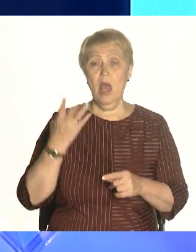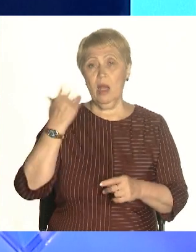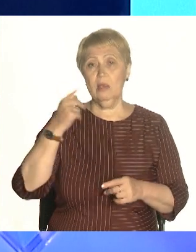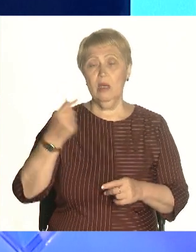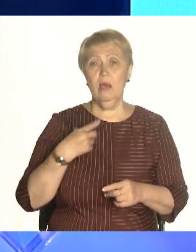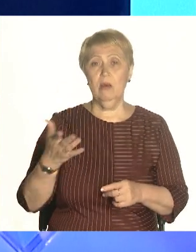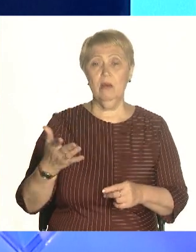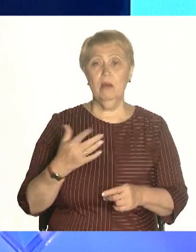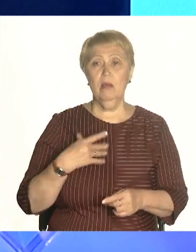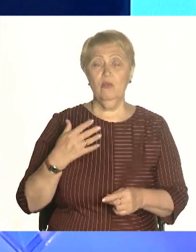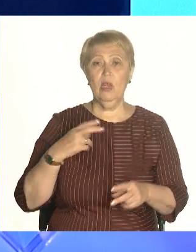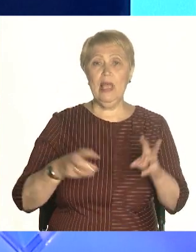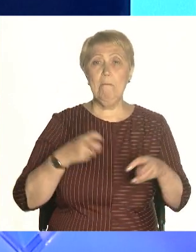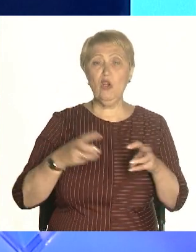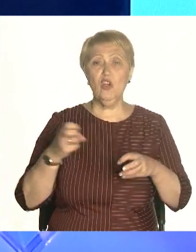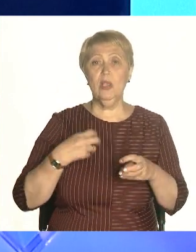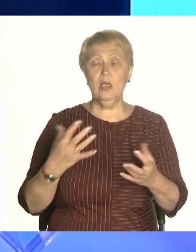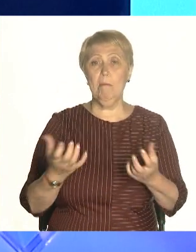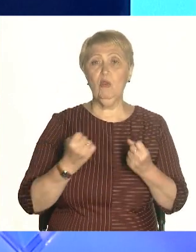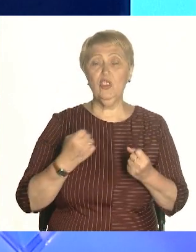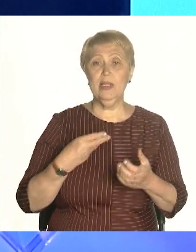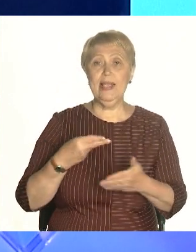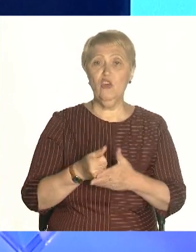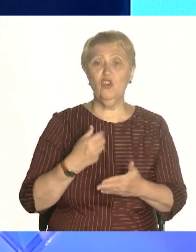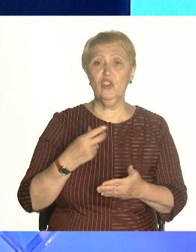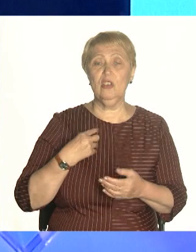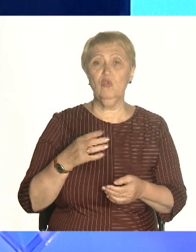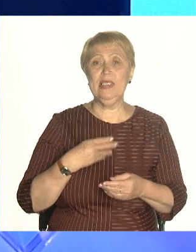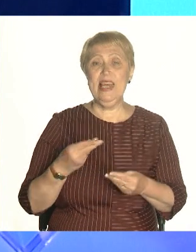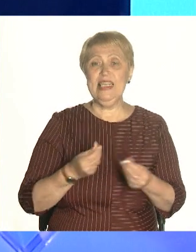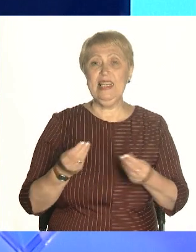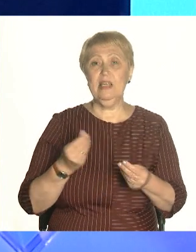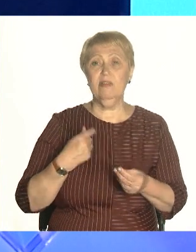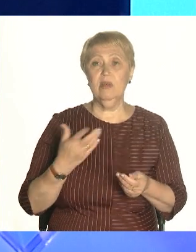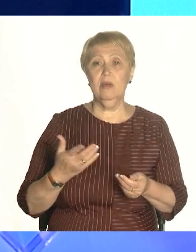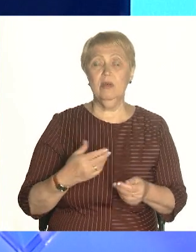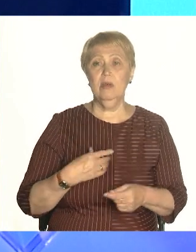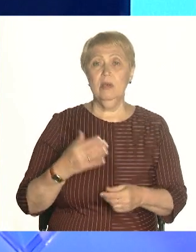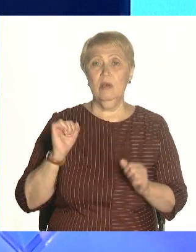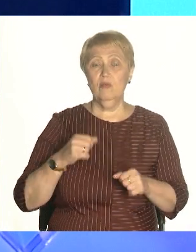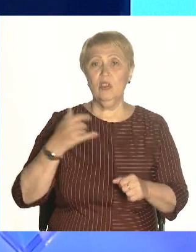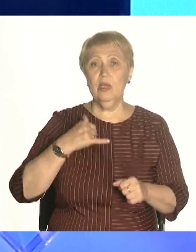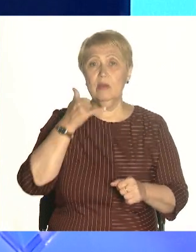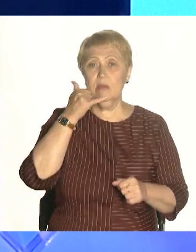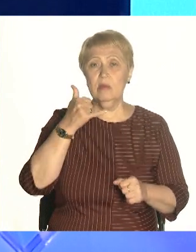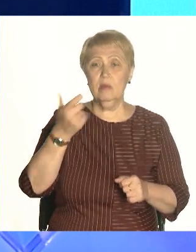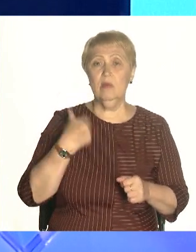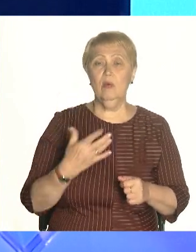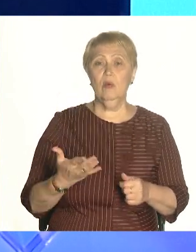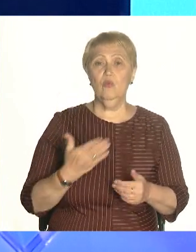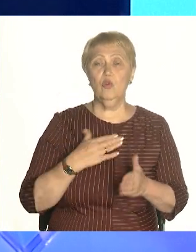получают доступ к денежным средствам гражданина, фактически исключая какое-то вот личное общение,